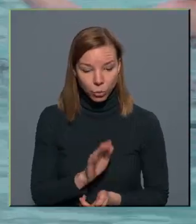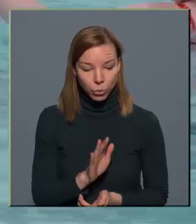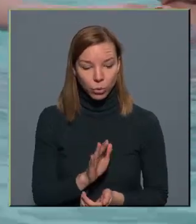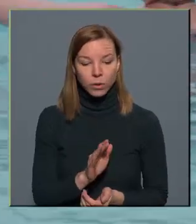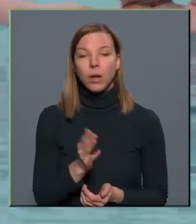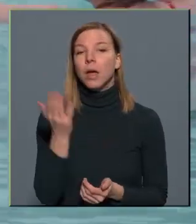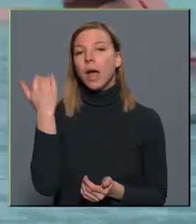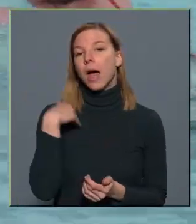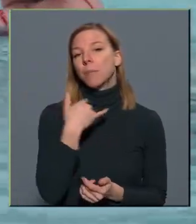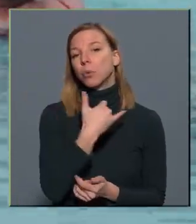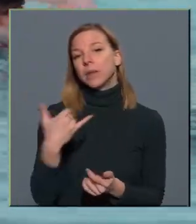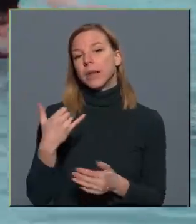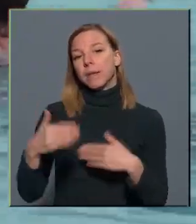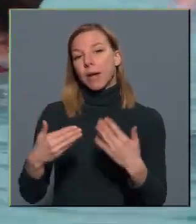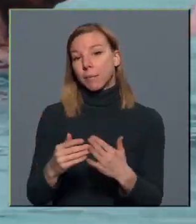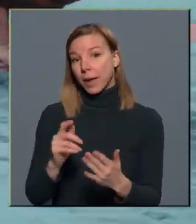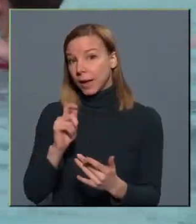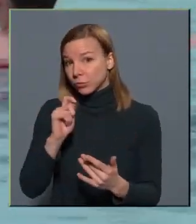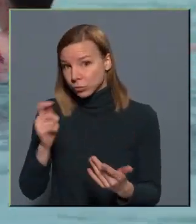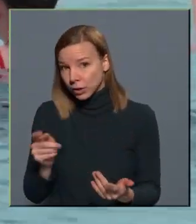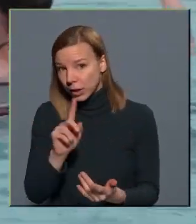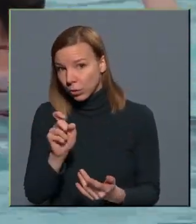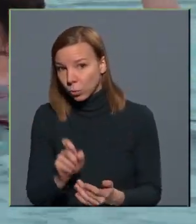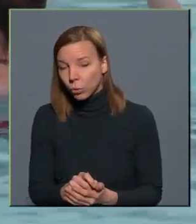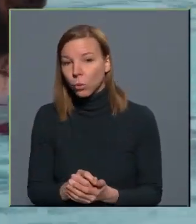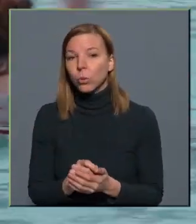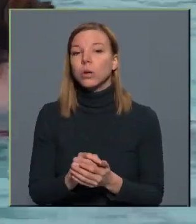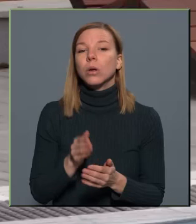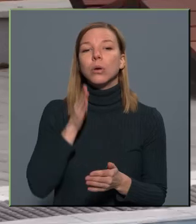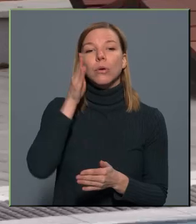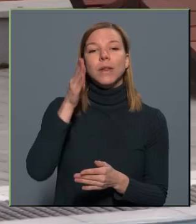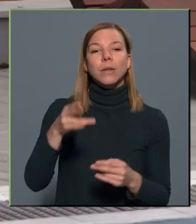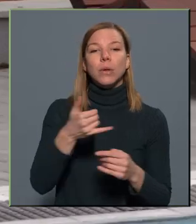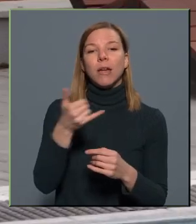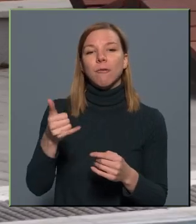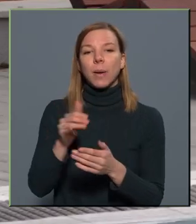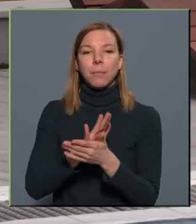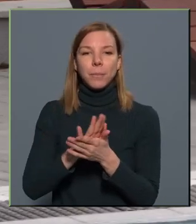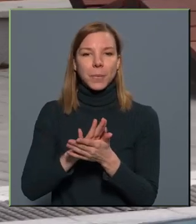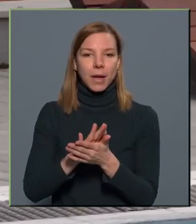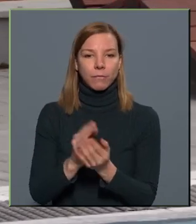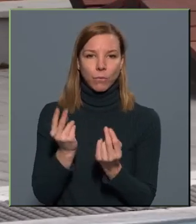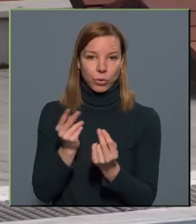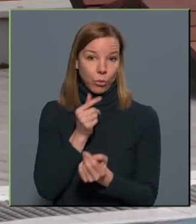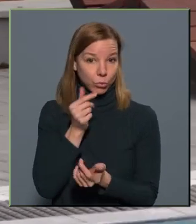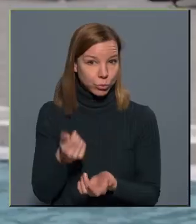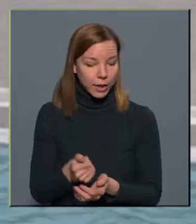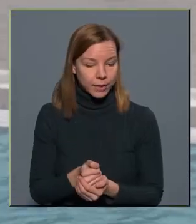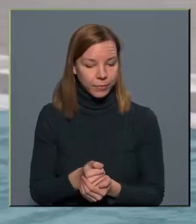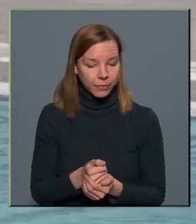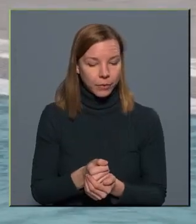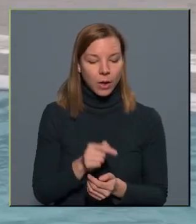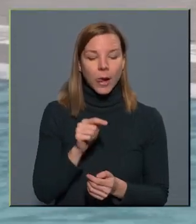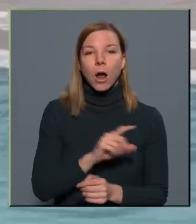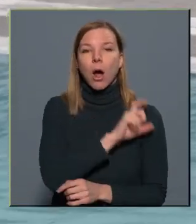a 2024-ben, mondjuk ebben az évben, mennyire lesz ezen hangsúly? Én úgy gondolom, amióta én vagyok a Kocsis